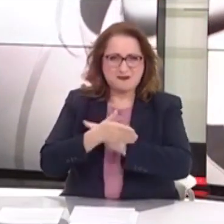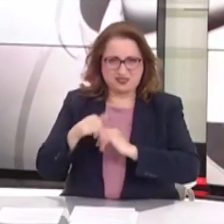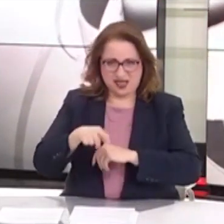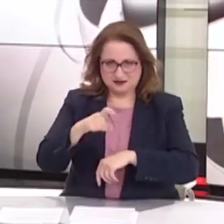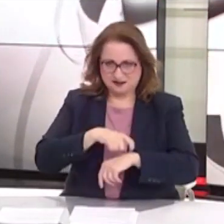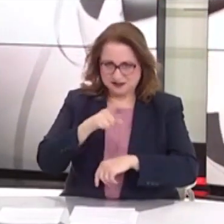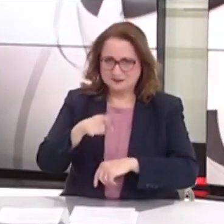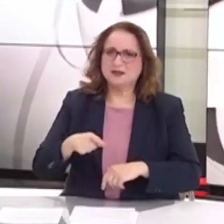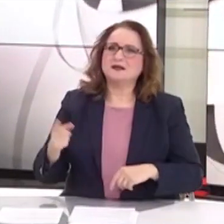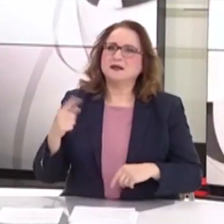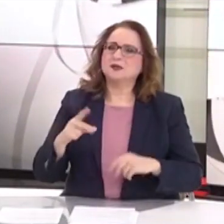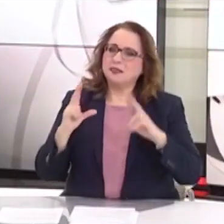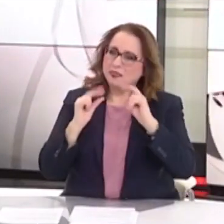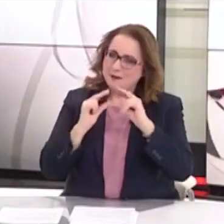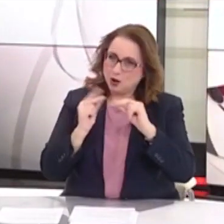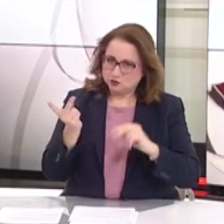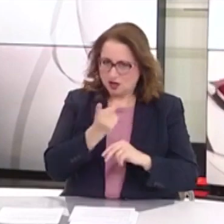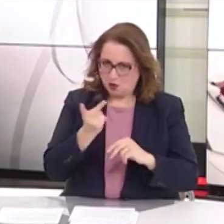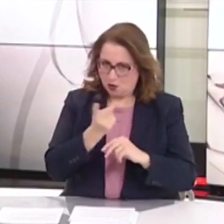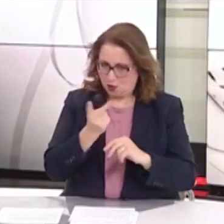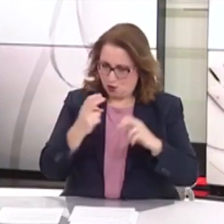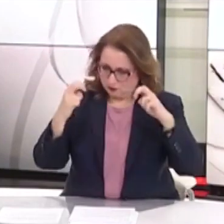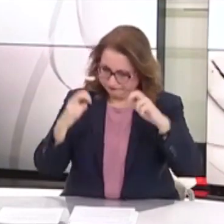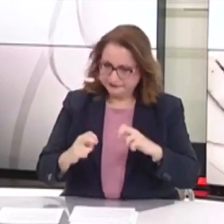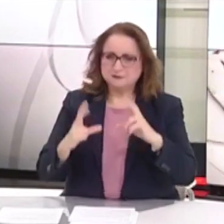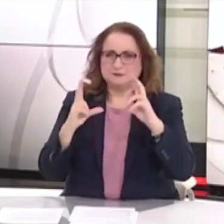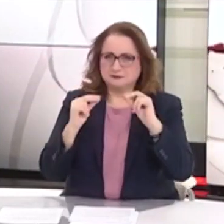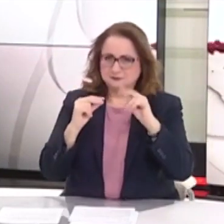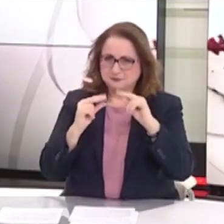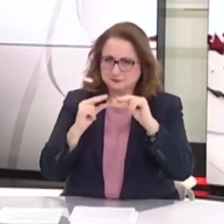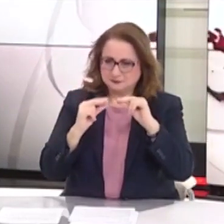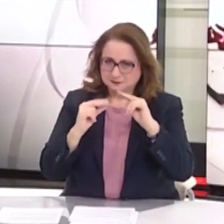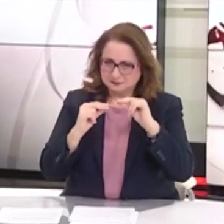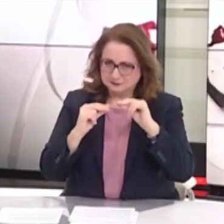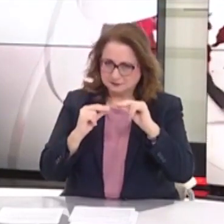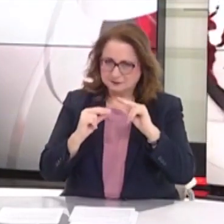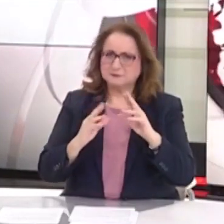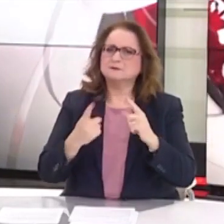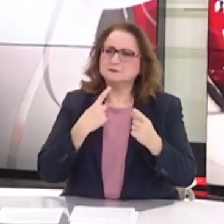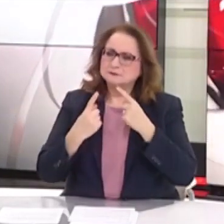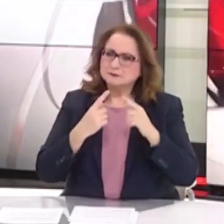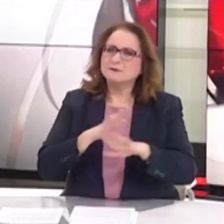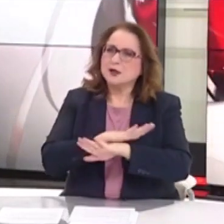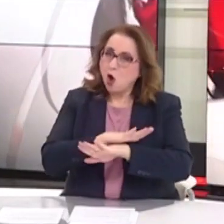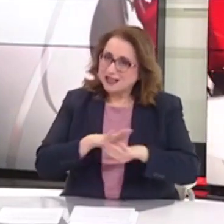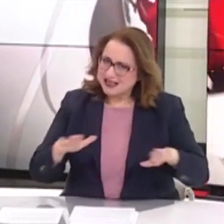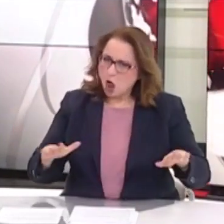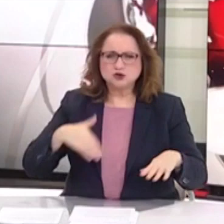Θα έχει λοιπόν συνομιλία με τον Πρωθυπουργό, όπως μας έλεγες, Γιάννη. Ναι, θα έχει μια συνομιλία με τον,